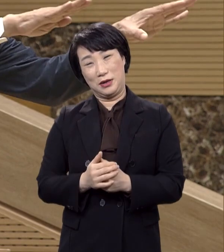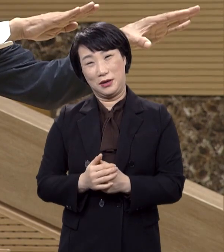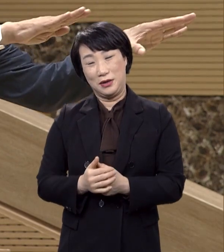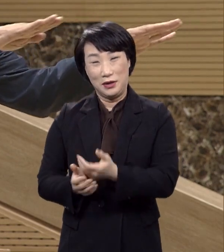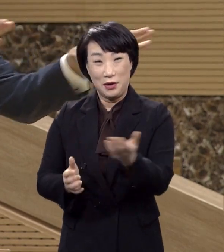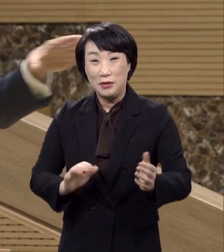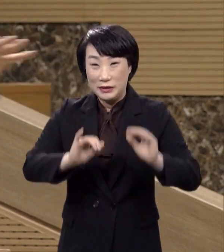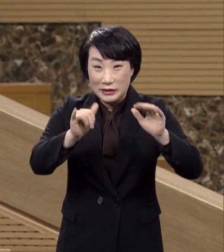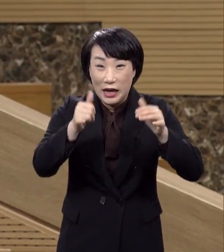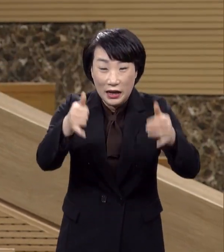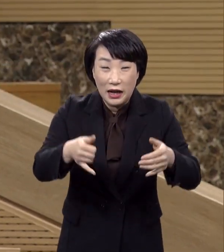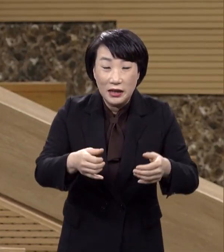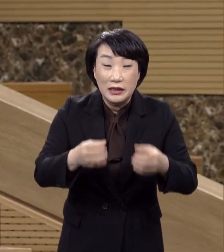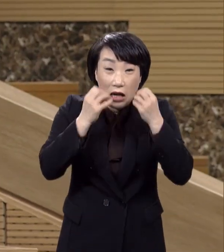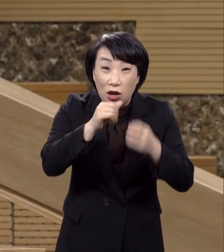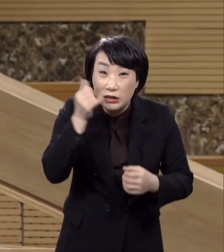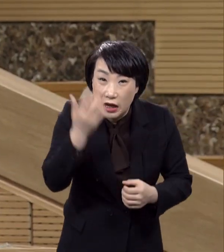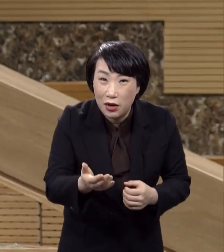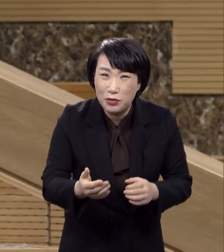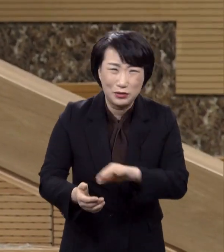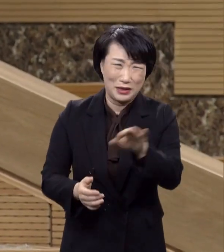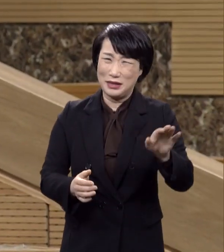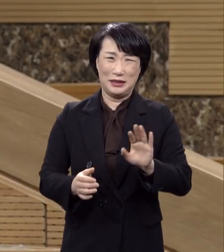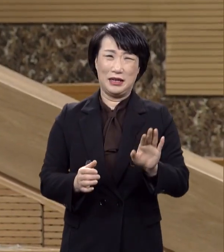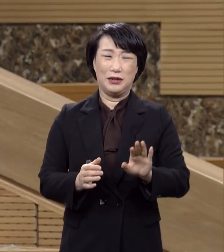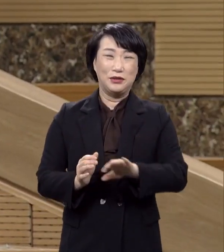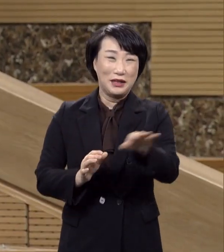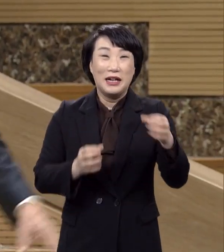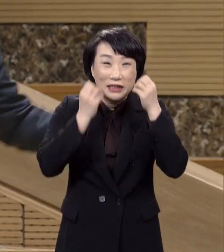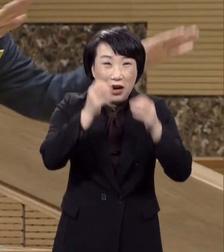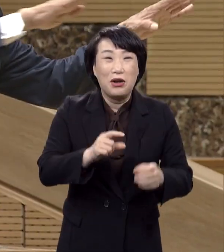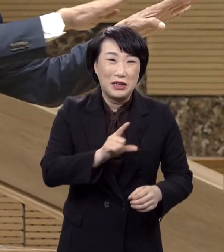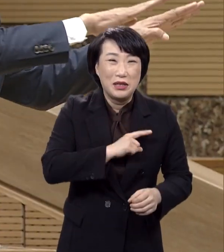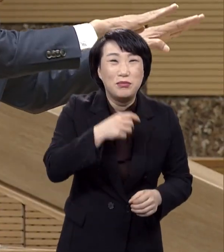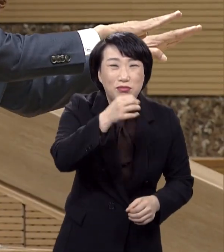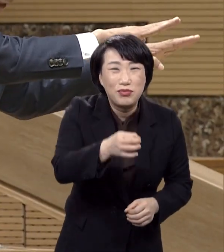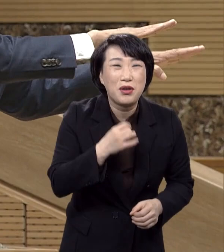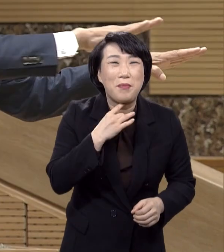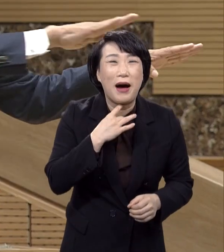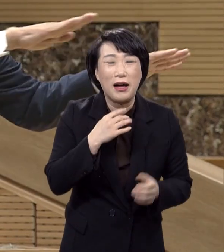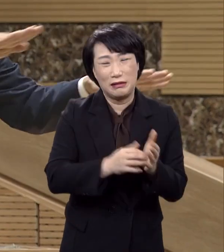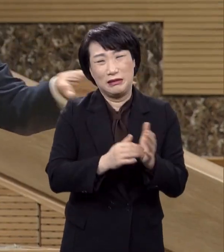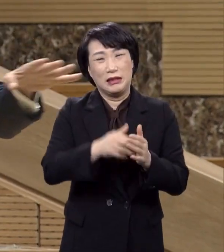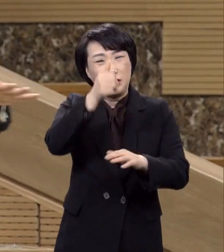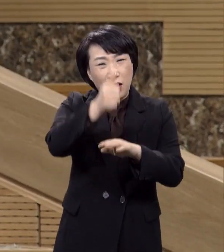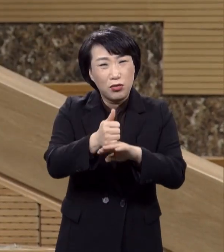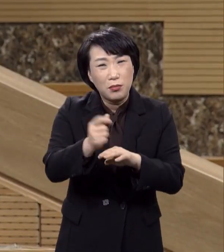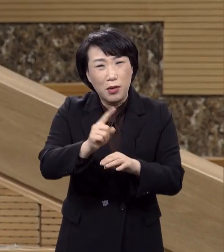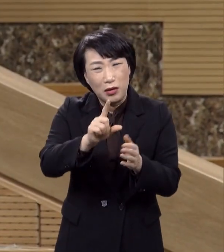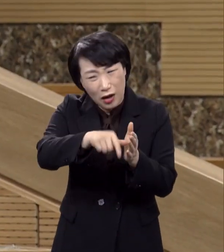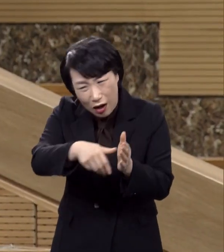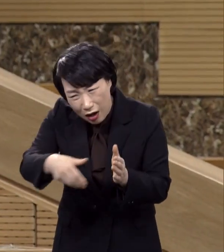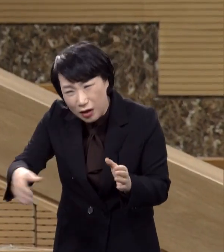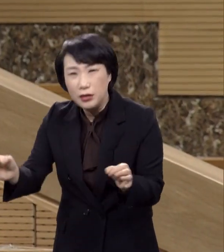이 세상에 무슨 새 것이 있는가? 우리가 새 것이라고 이름을 붙일 뿐이지 다 결국